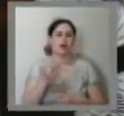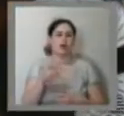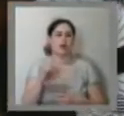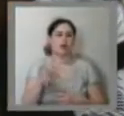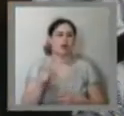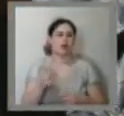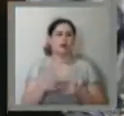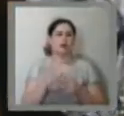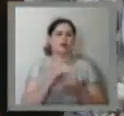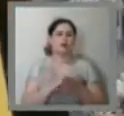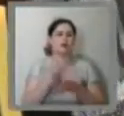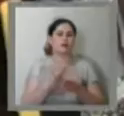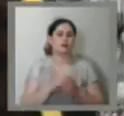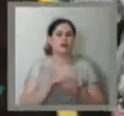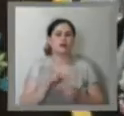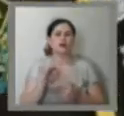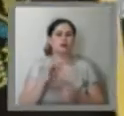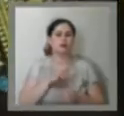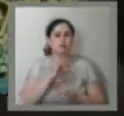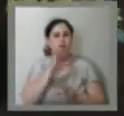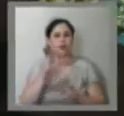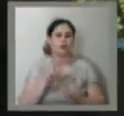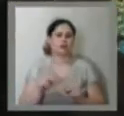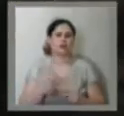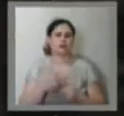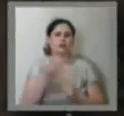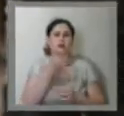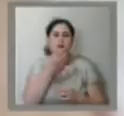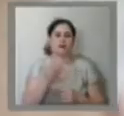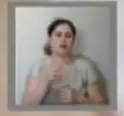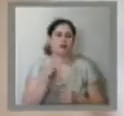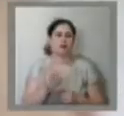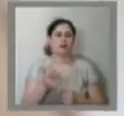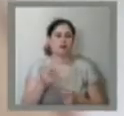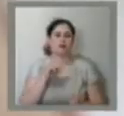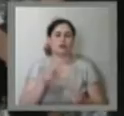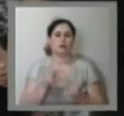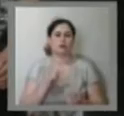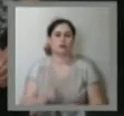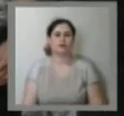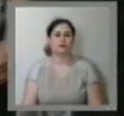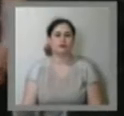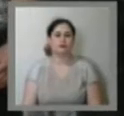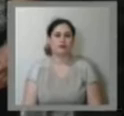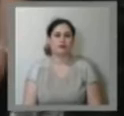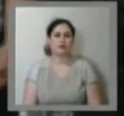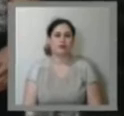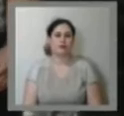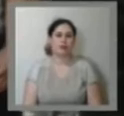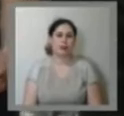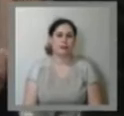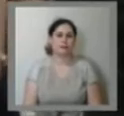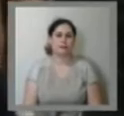свої шлюбні обіцянки та ще раз сказали «так» один одному. Твердою мисль, бояти собі мужа